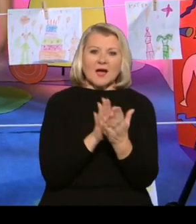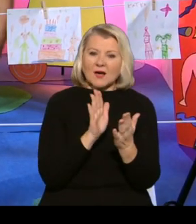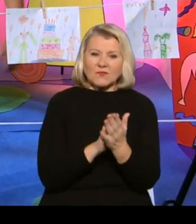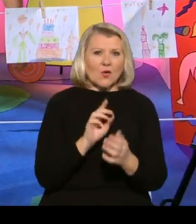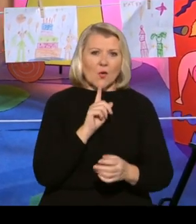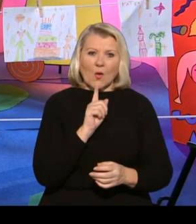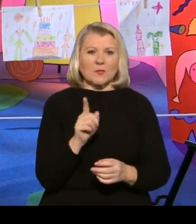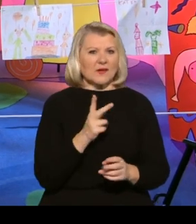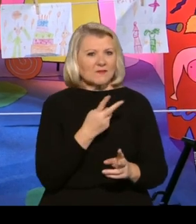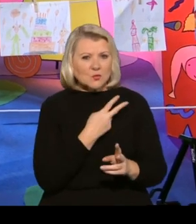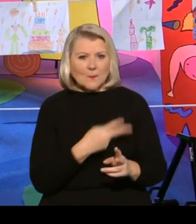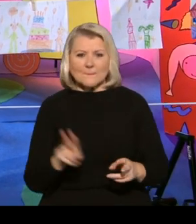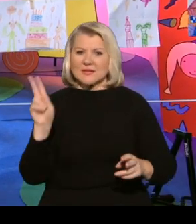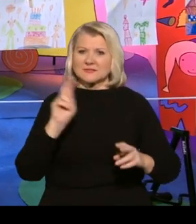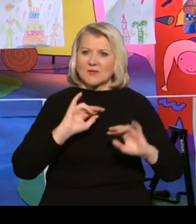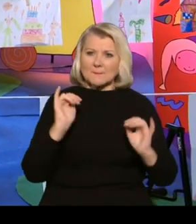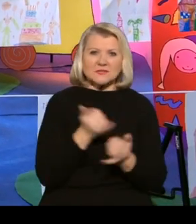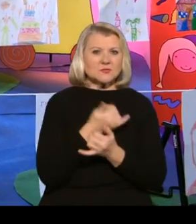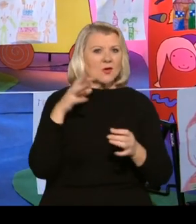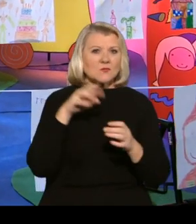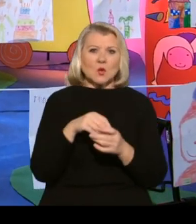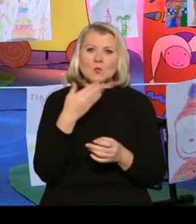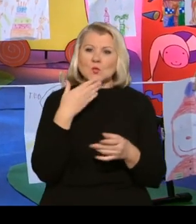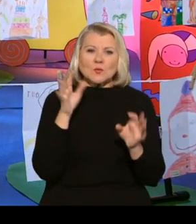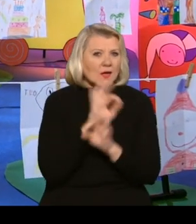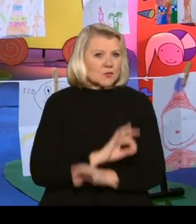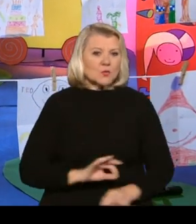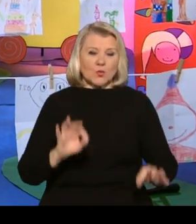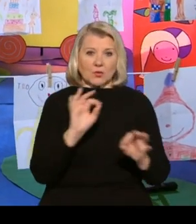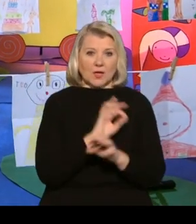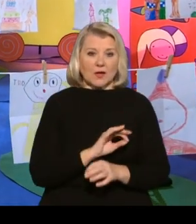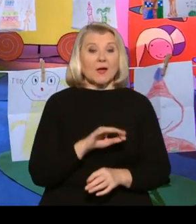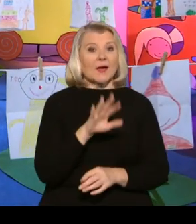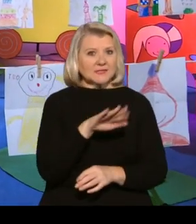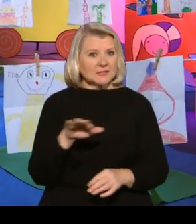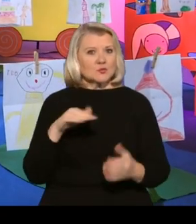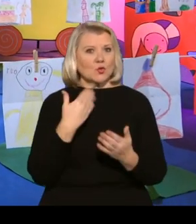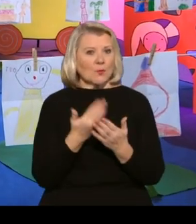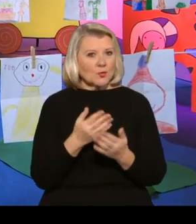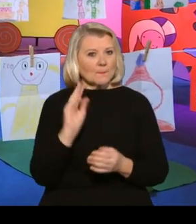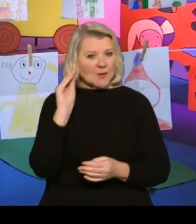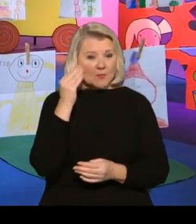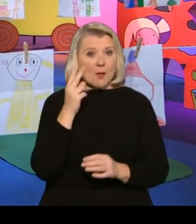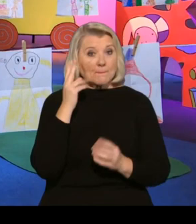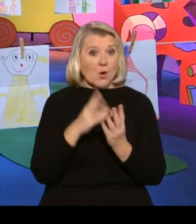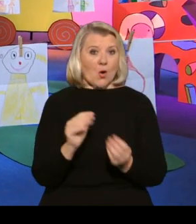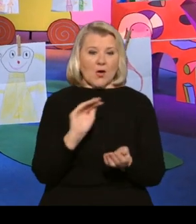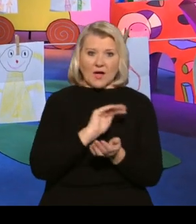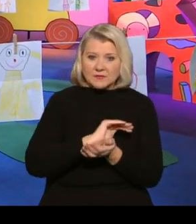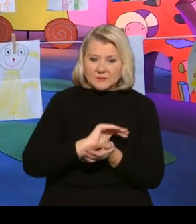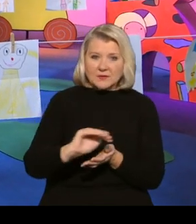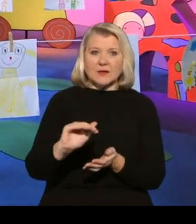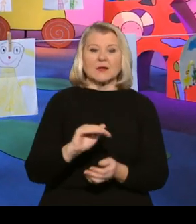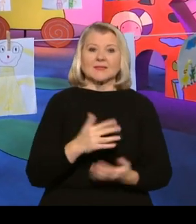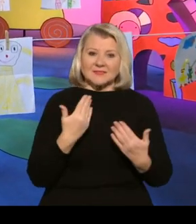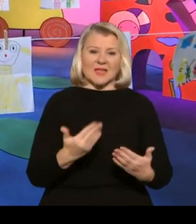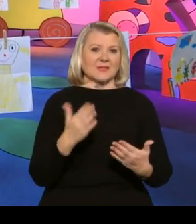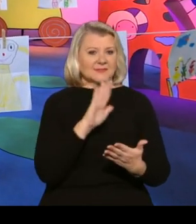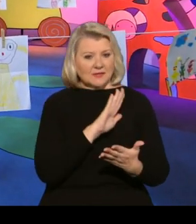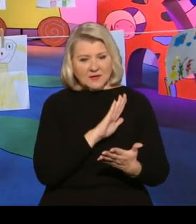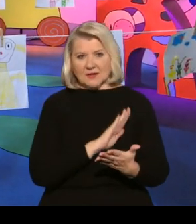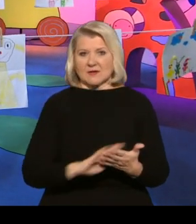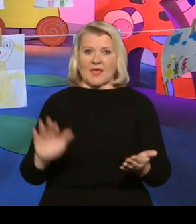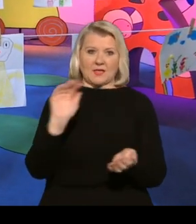To byla bezva nenudící písnička, dědo. Tak si pamatujte. My za ní pustíme pohádku a hnedka teďka, jak